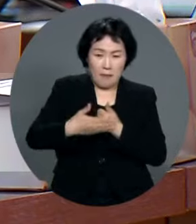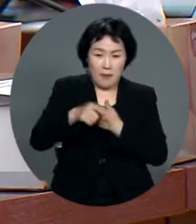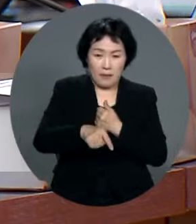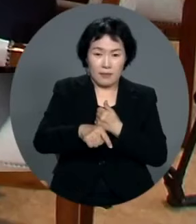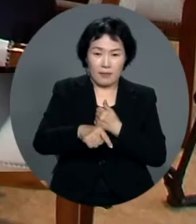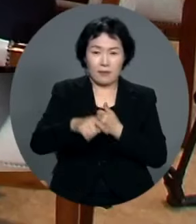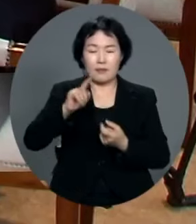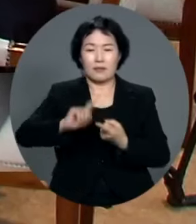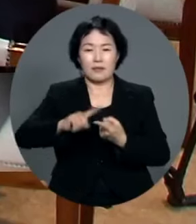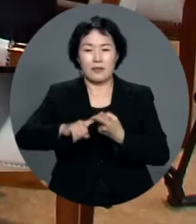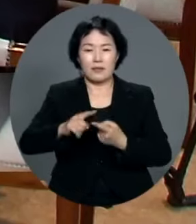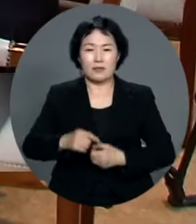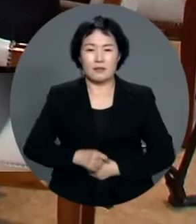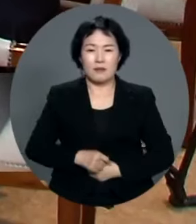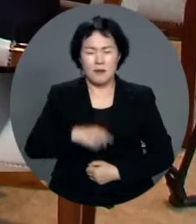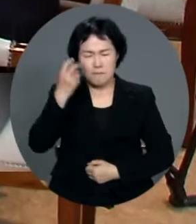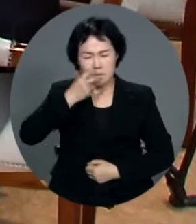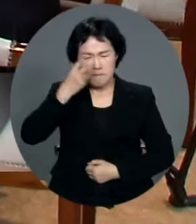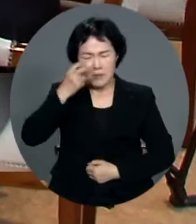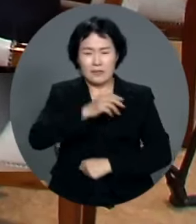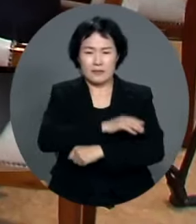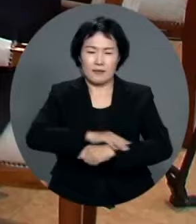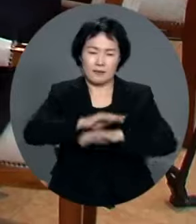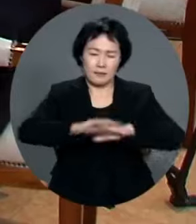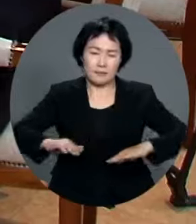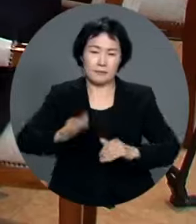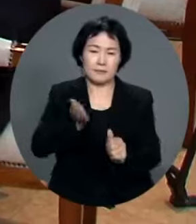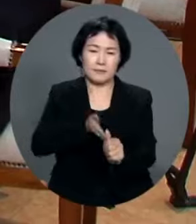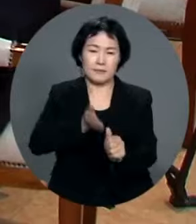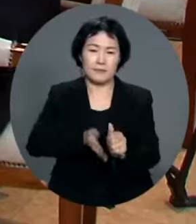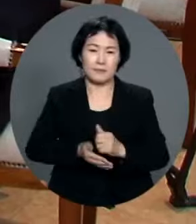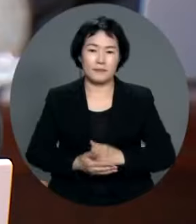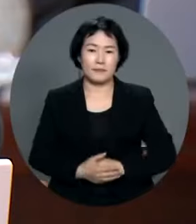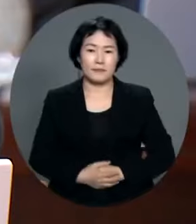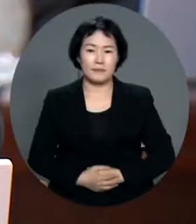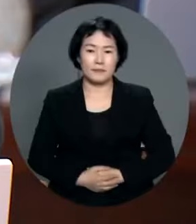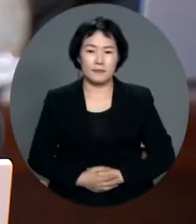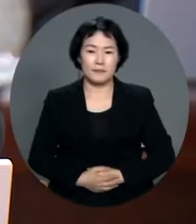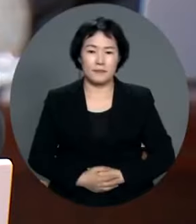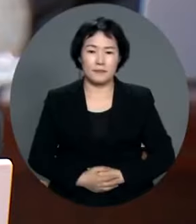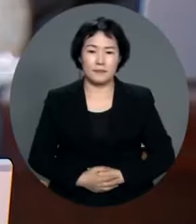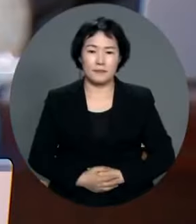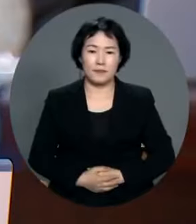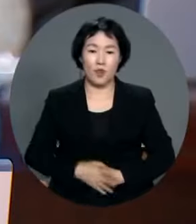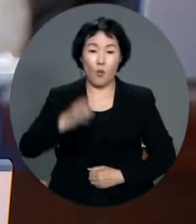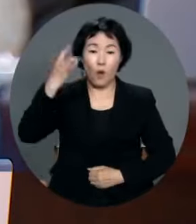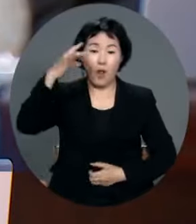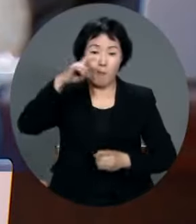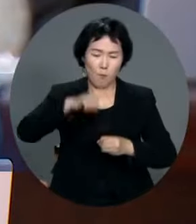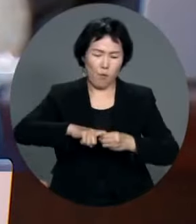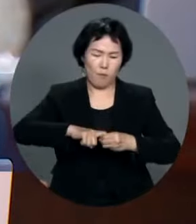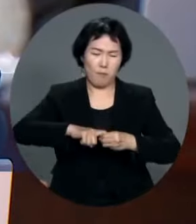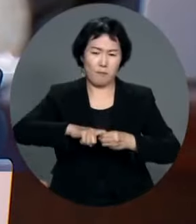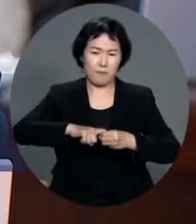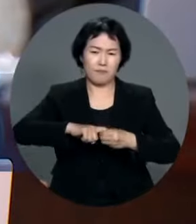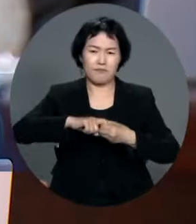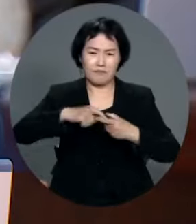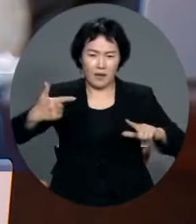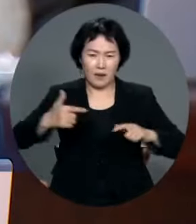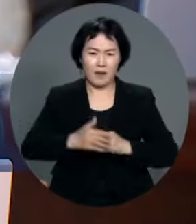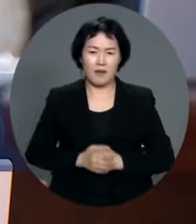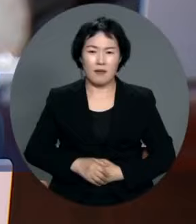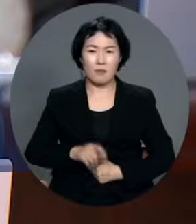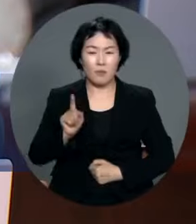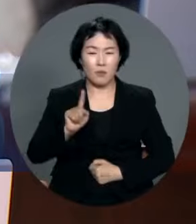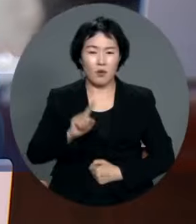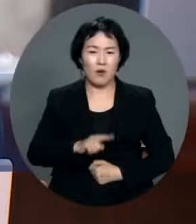있는 사안도 제대로 파악해 대처하라고 주문했습니다. 원래 취지와 달리 변칙적인